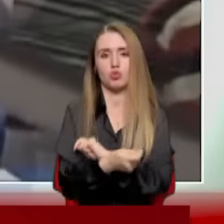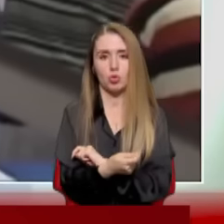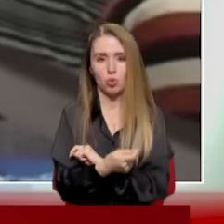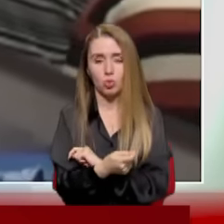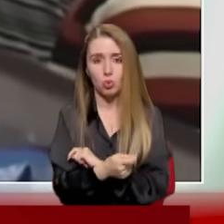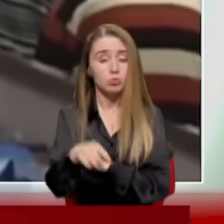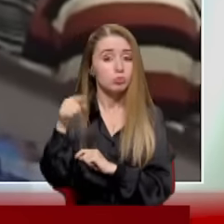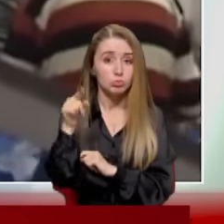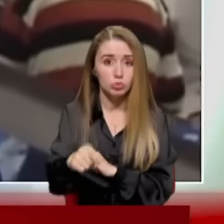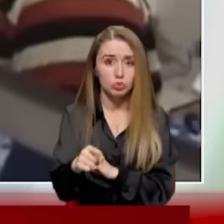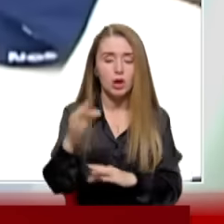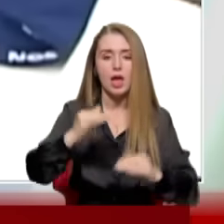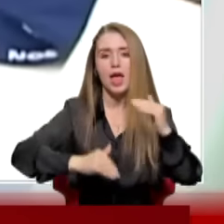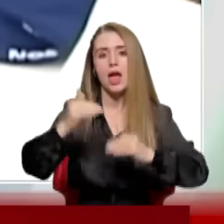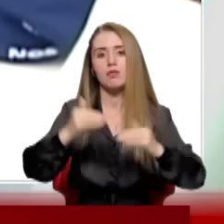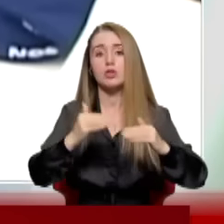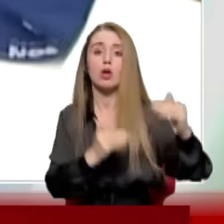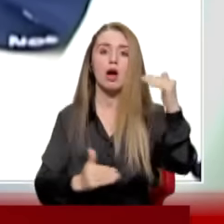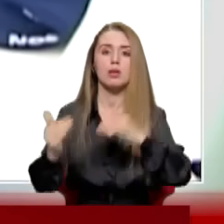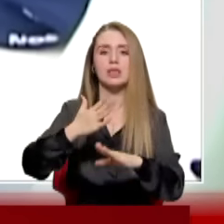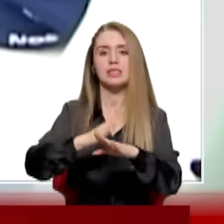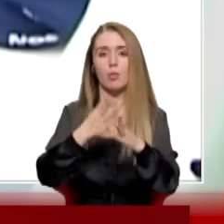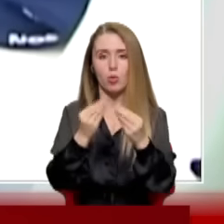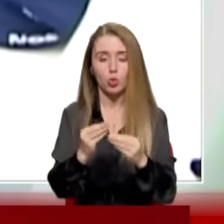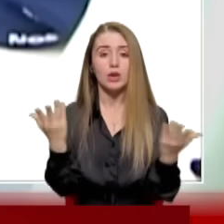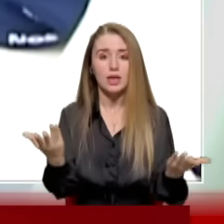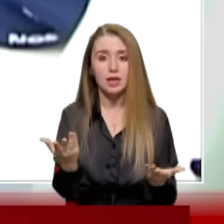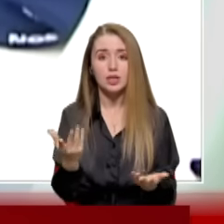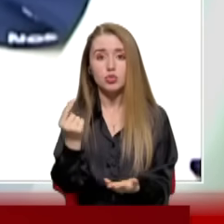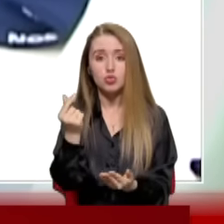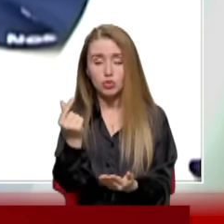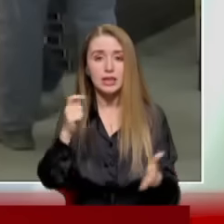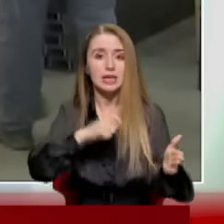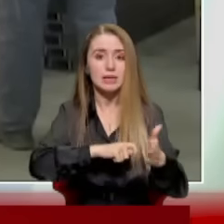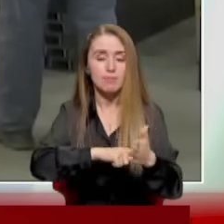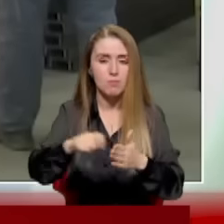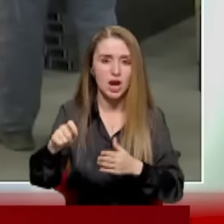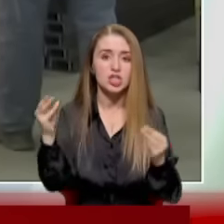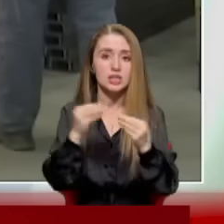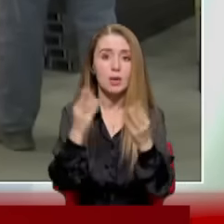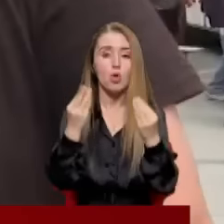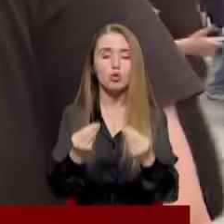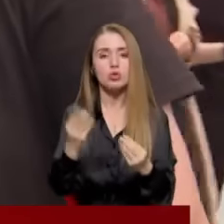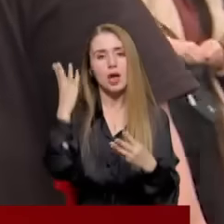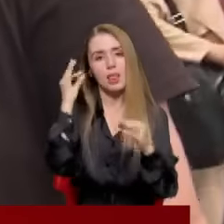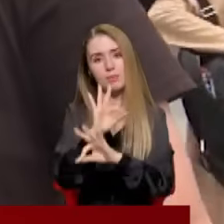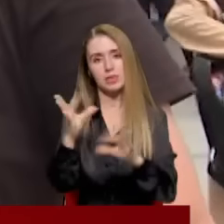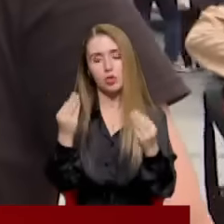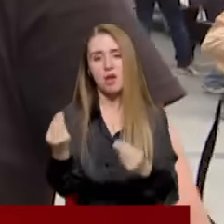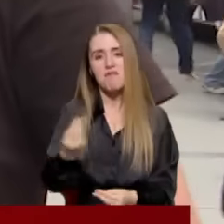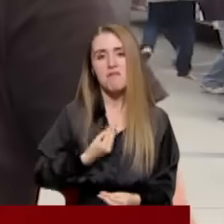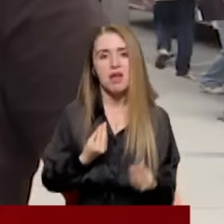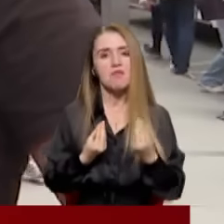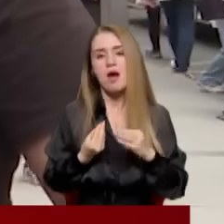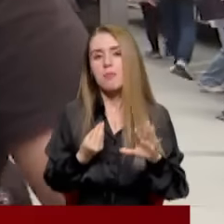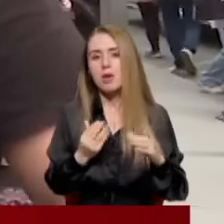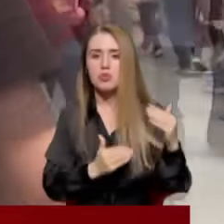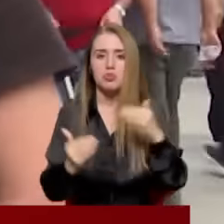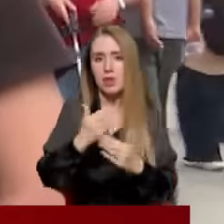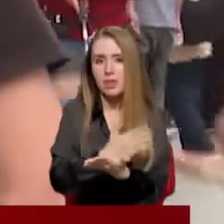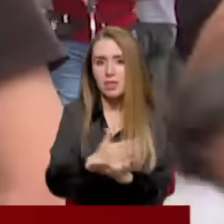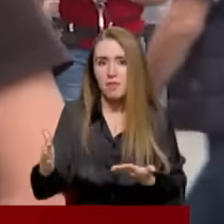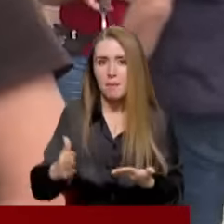değişiyor. Bu da enflasyonu daha da arttırıyor. Dolayısıyla ücretlere yapılan zammın bir anlamı da kalmıyor. Versen de vermesen de yükseliyor her türlü